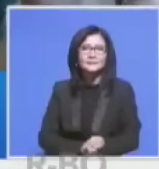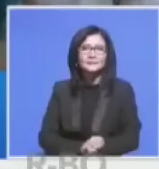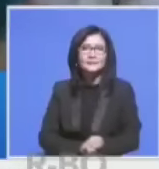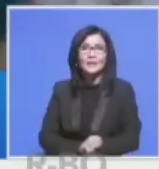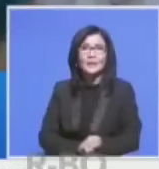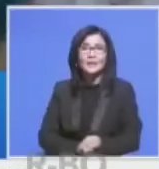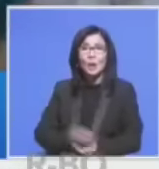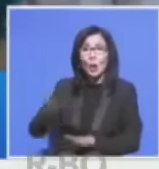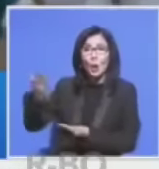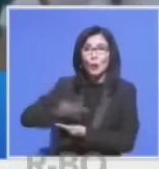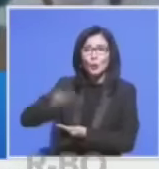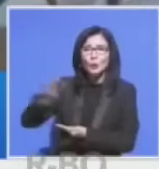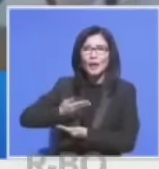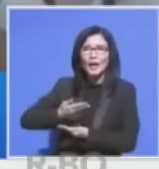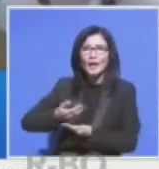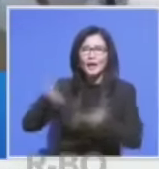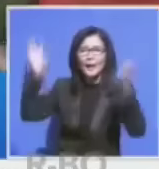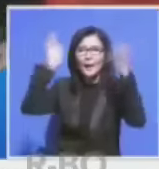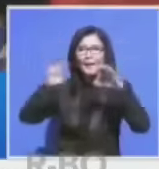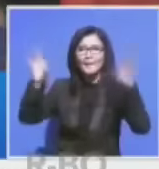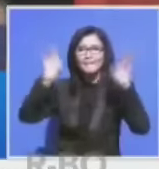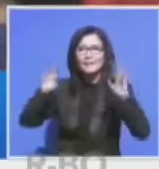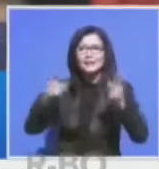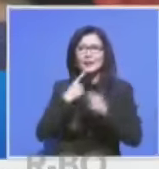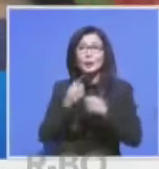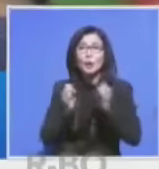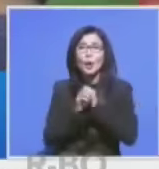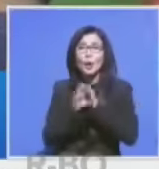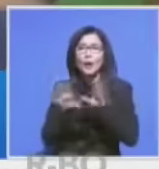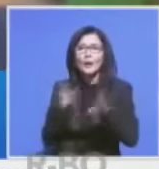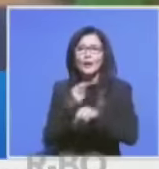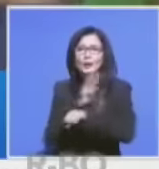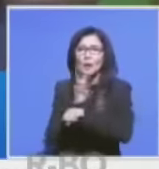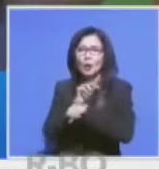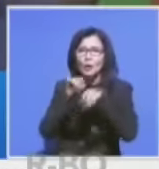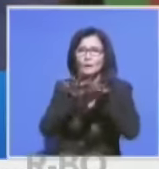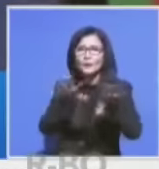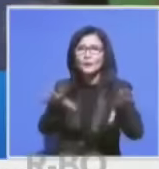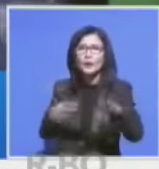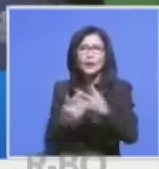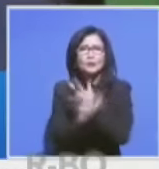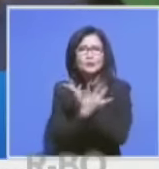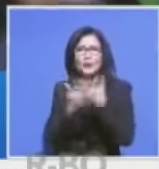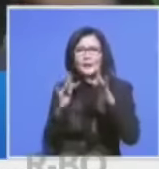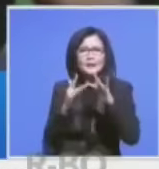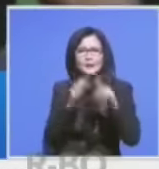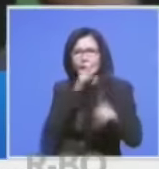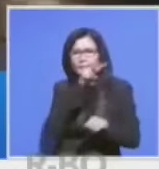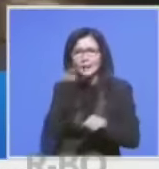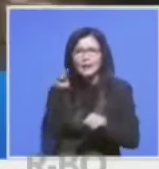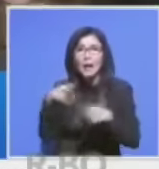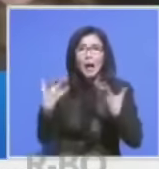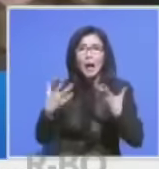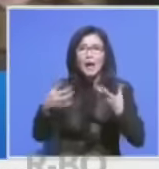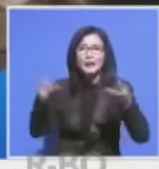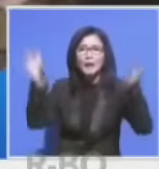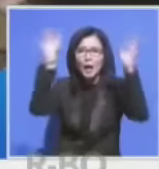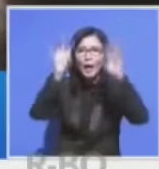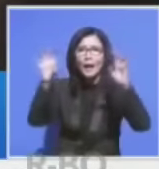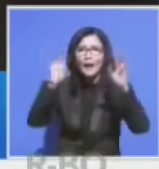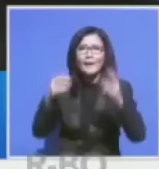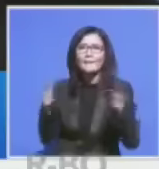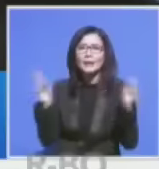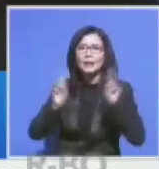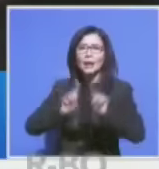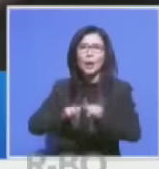Undangan pesta nikah bertabur bintang ini awalnya viral di dunia maya. Sejumlah netizen sempat menyaksikan ada pernikahan mewah yang mengundang puluhan